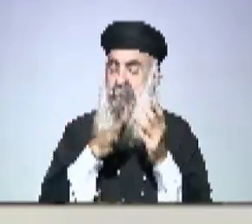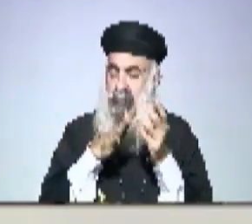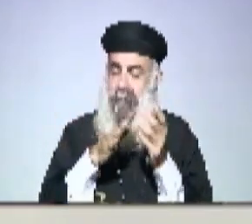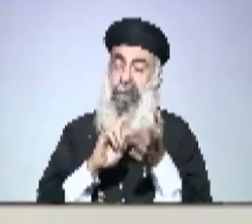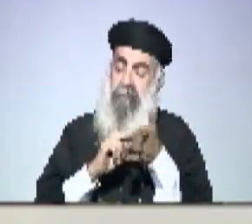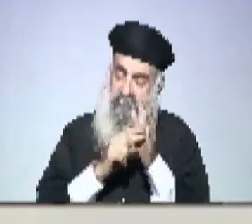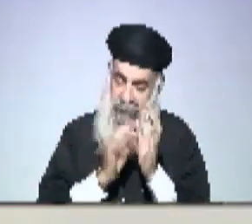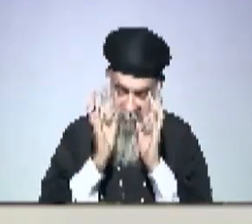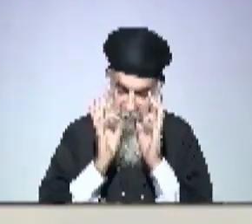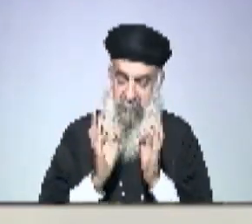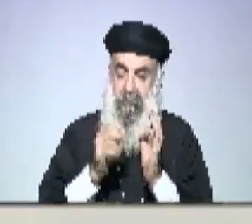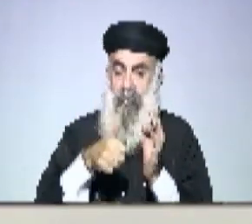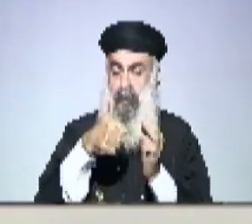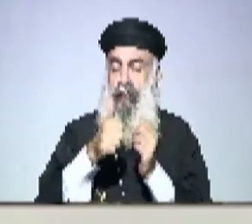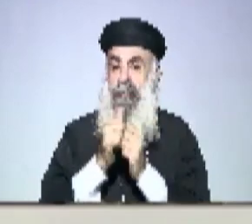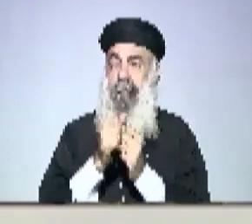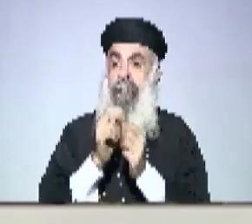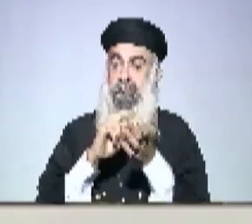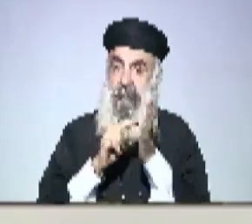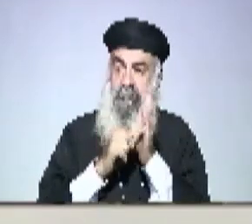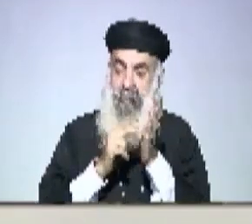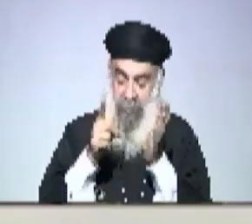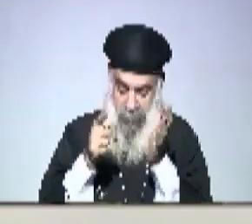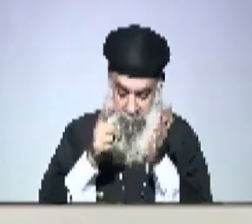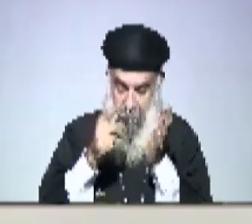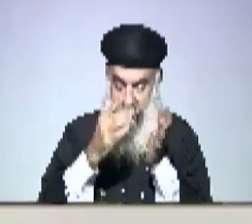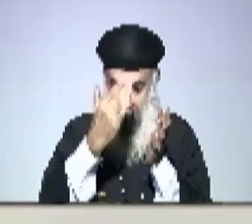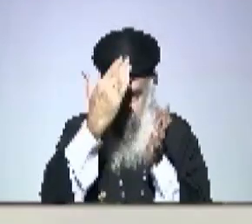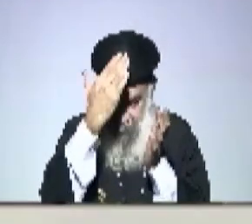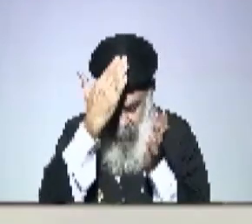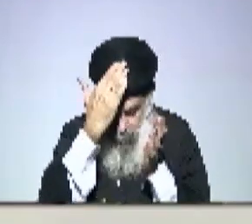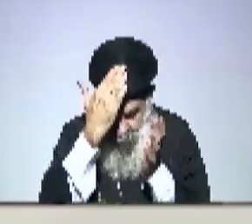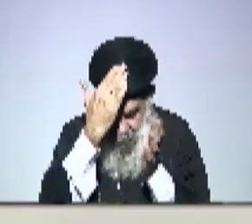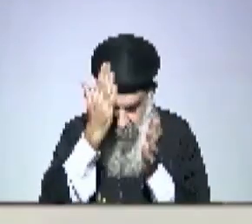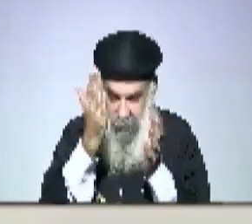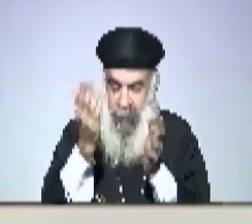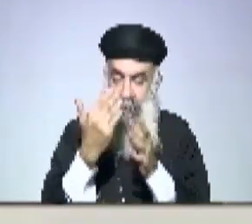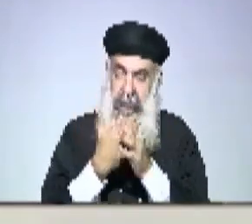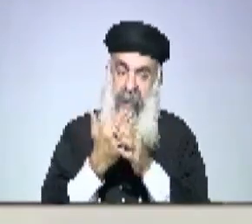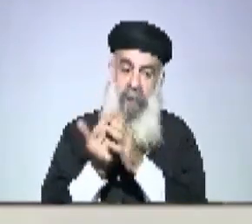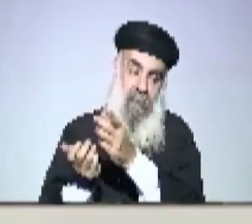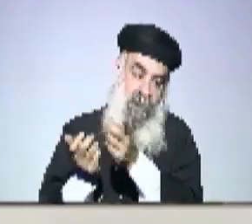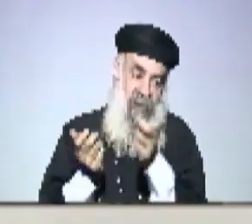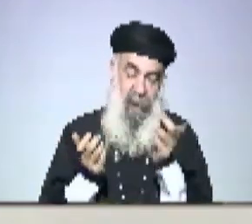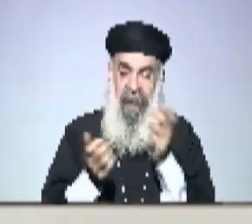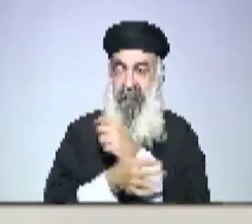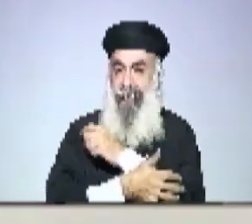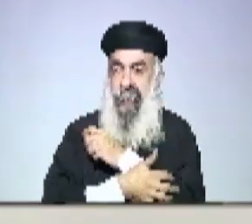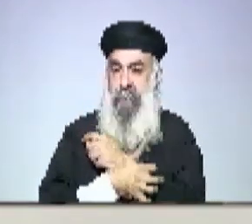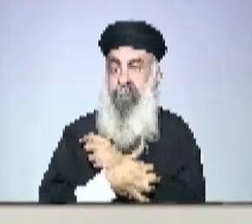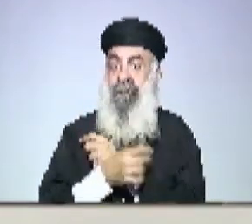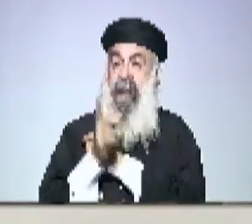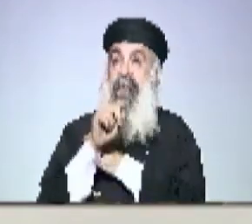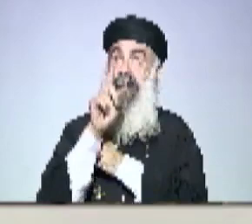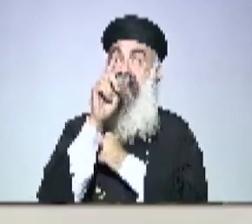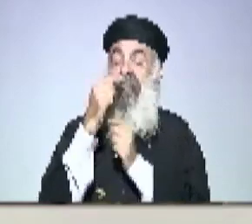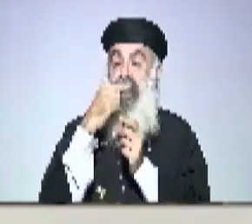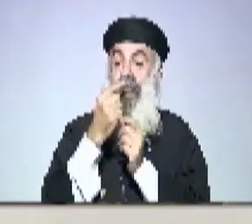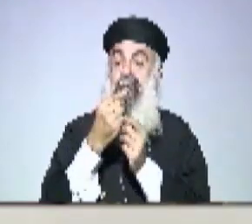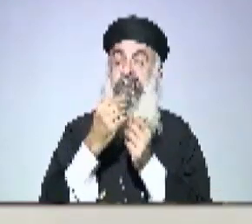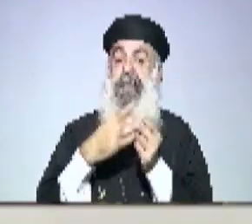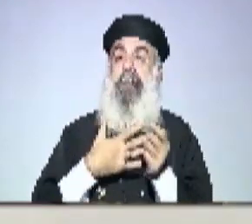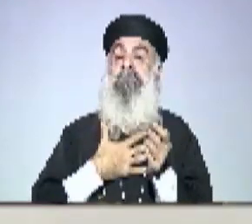حلوه اللي بيقوم بالدور ده تلاقي الخير جايله كتير من اجل الغلابه دول الله كمان اتقال عنه